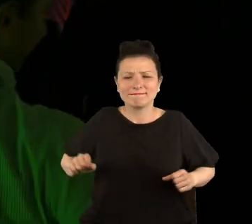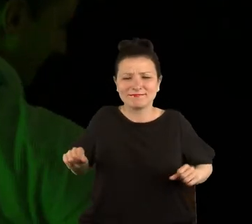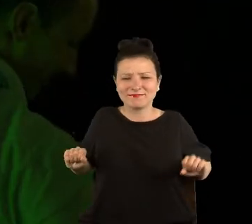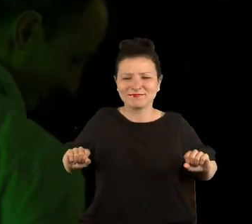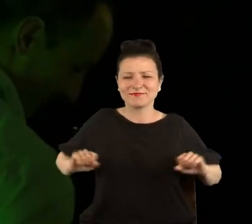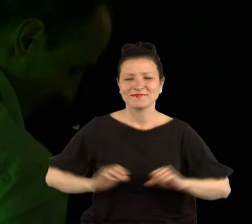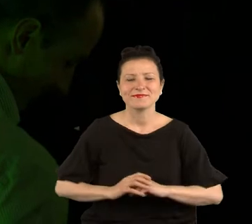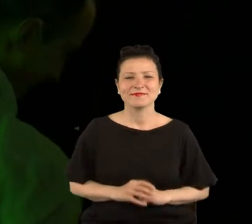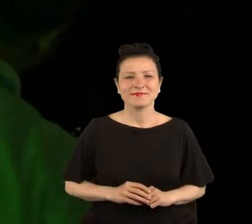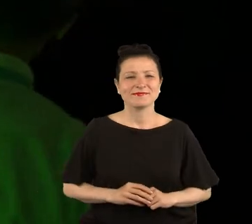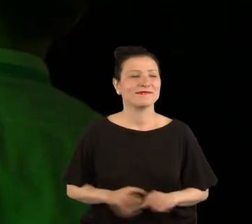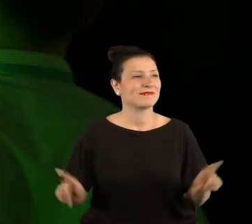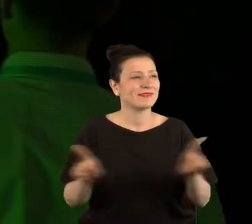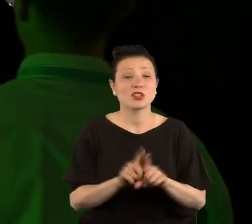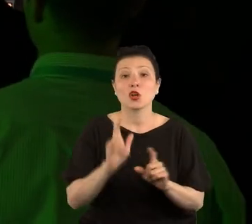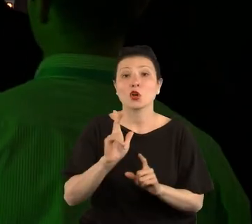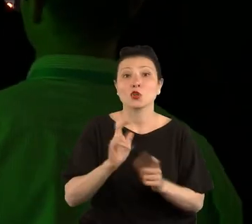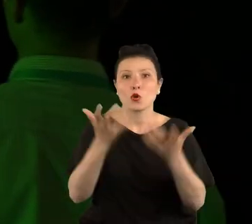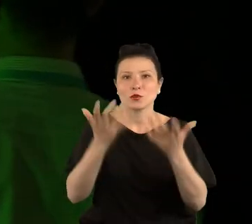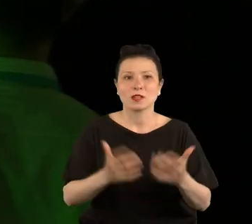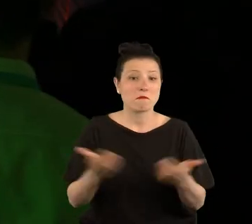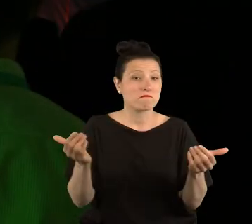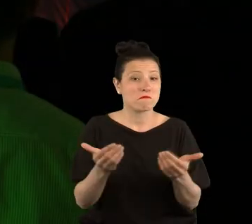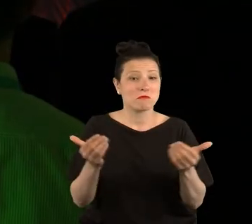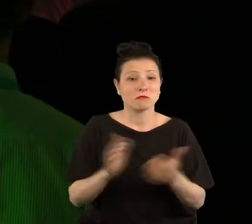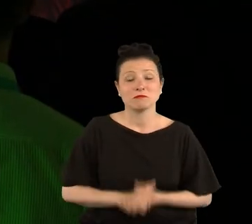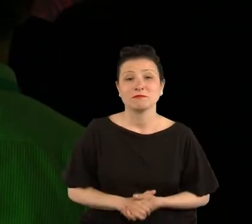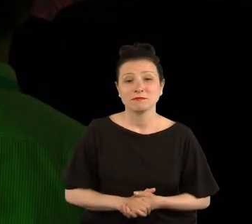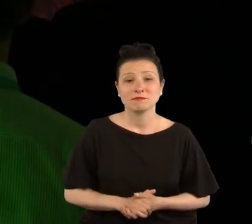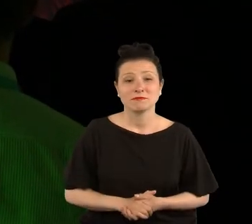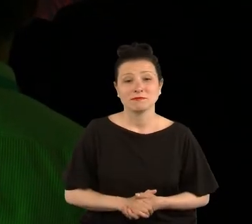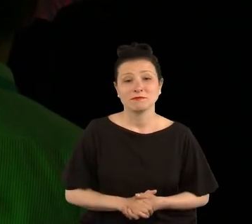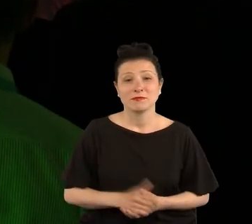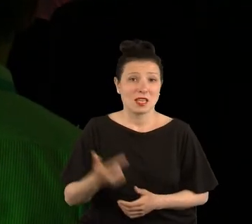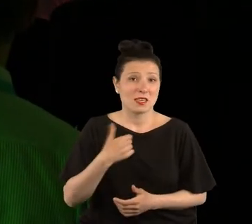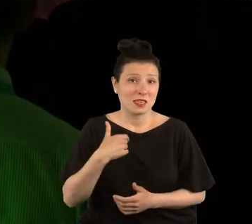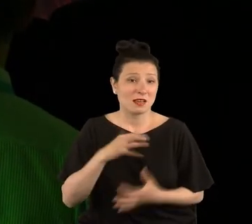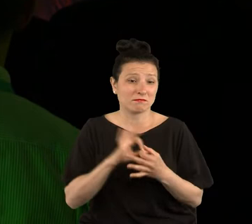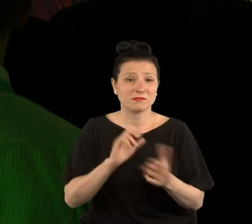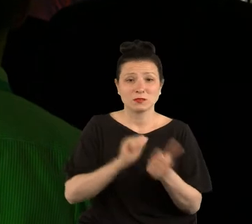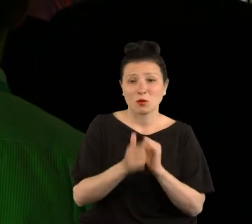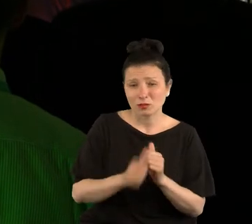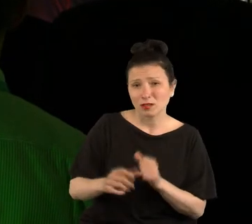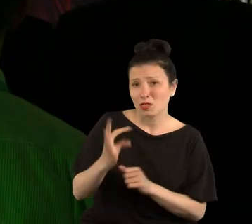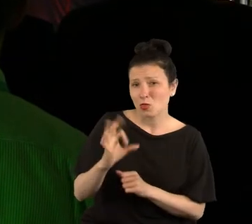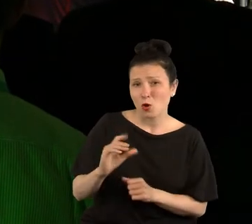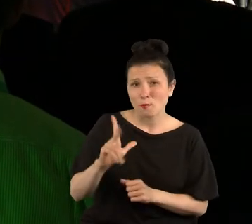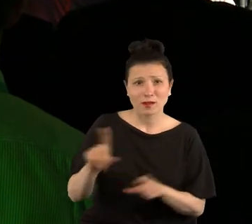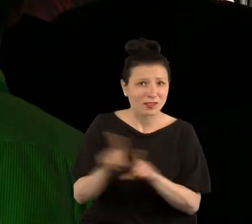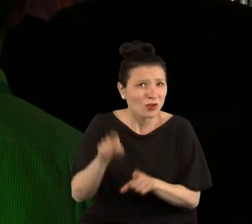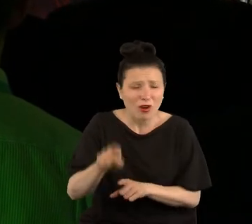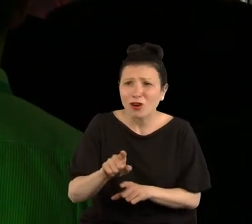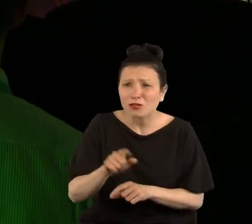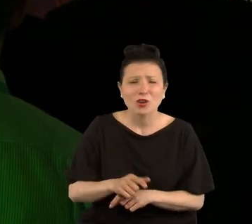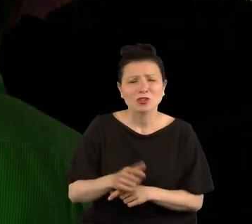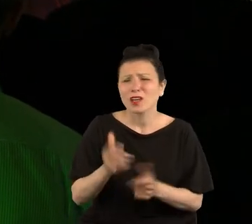i ewentualnie, kto ma ochotę, to jeszcze może, biorąc pod uwagę, że ja z tego sportu i my z takim generalnie oboje, ze sportu, tak. Tomek, który już w ogóle wnikł w